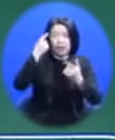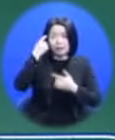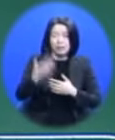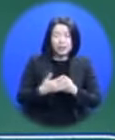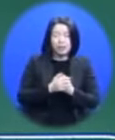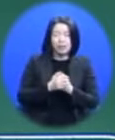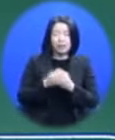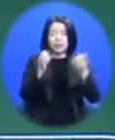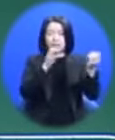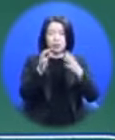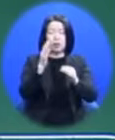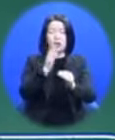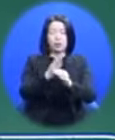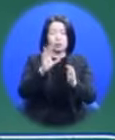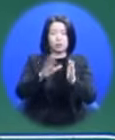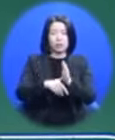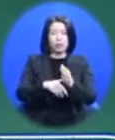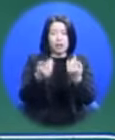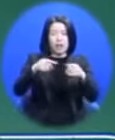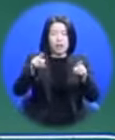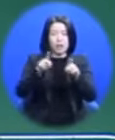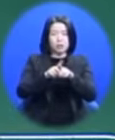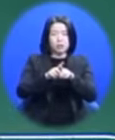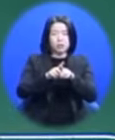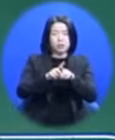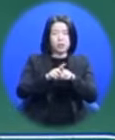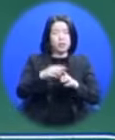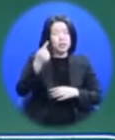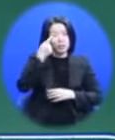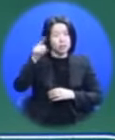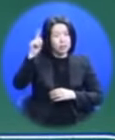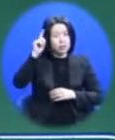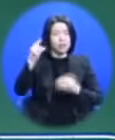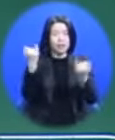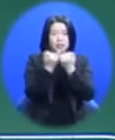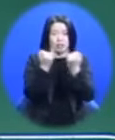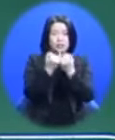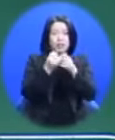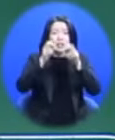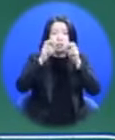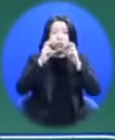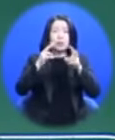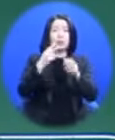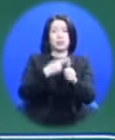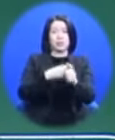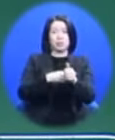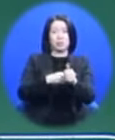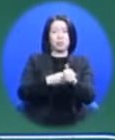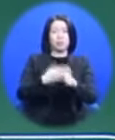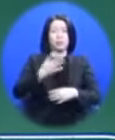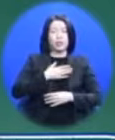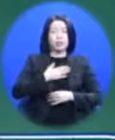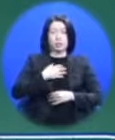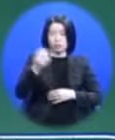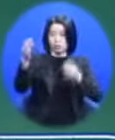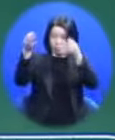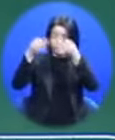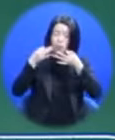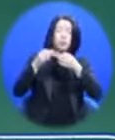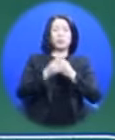이야기를 하는데 같이 타고 있던 그 러시아 여 선교사님이 저를